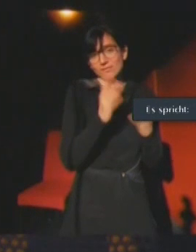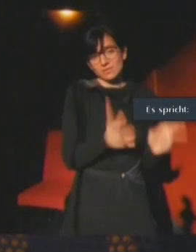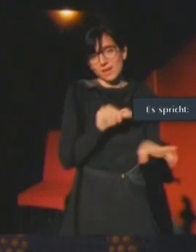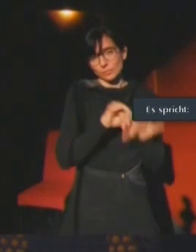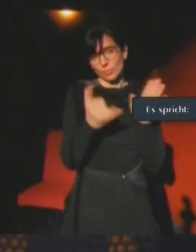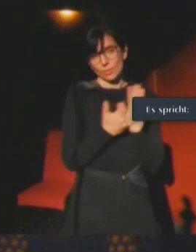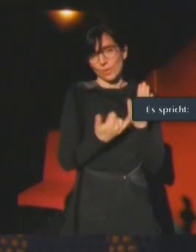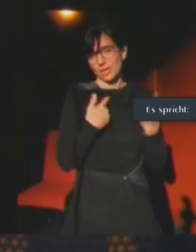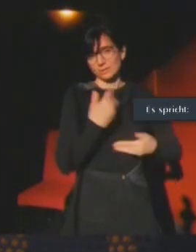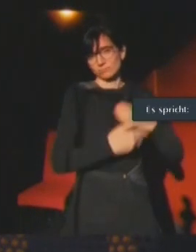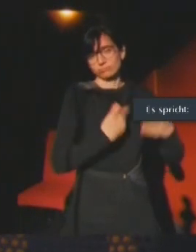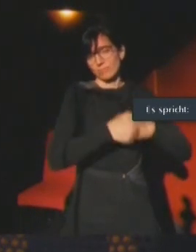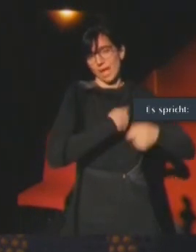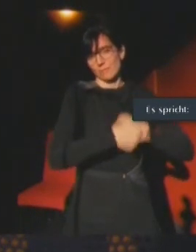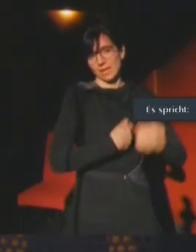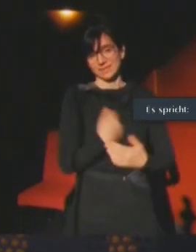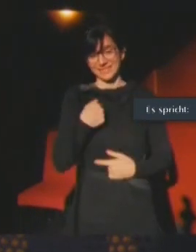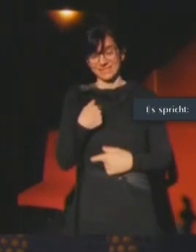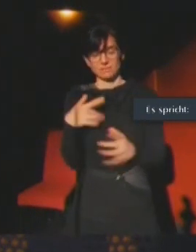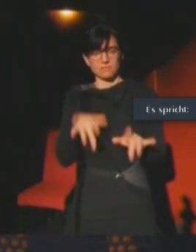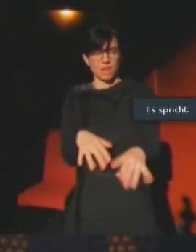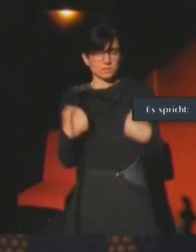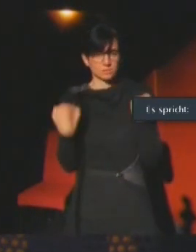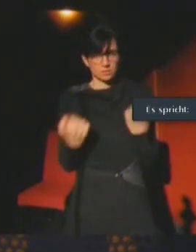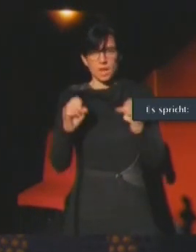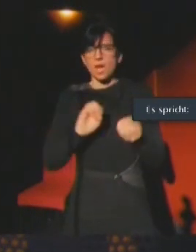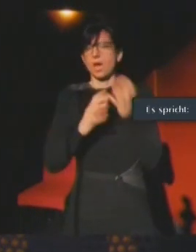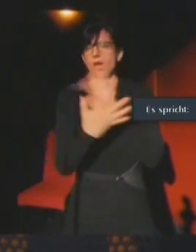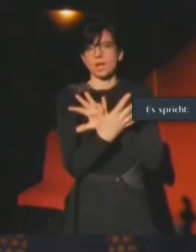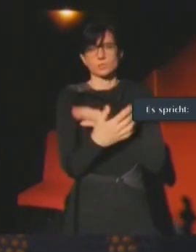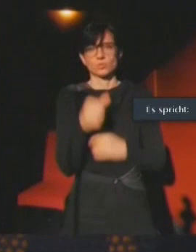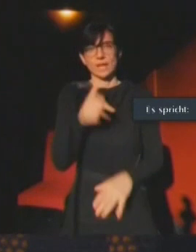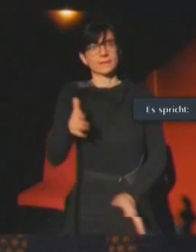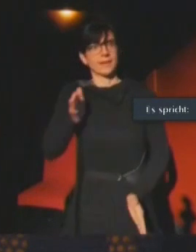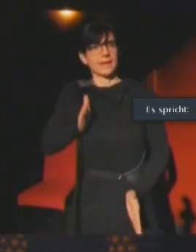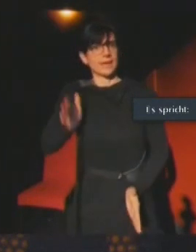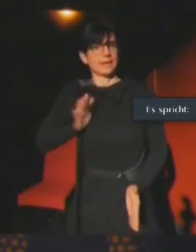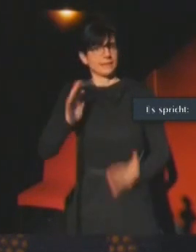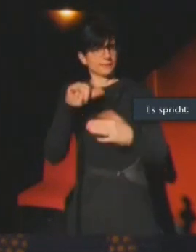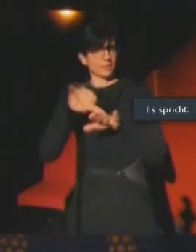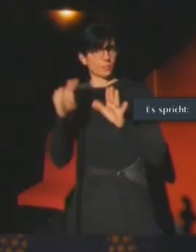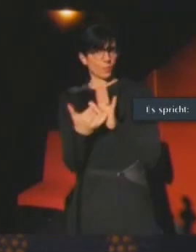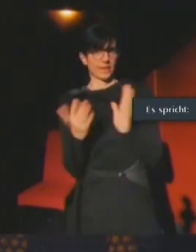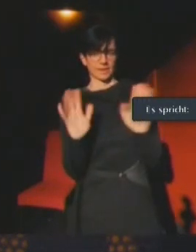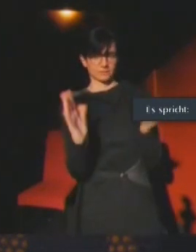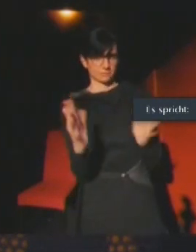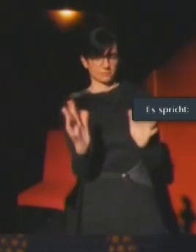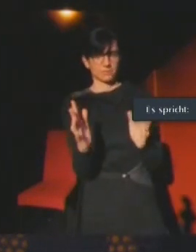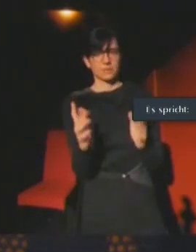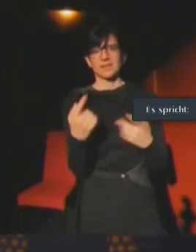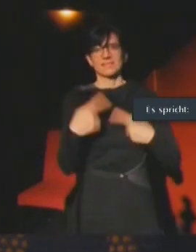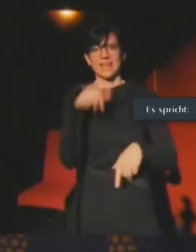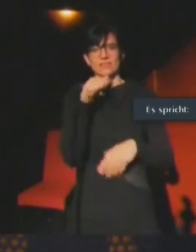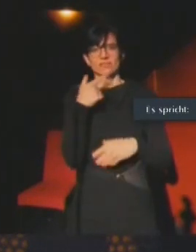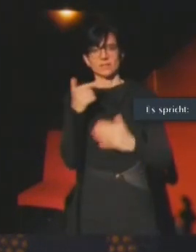abwickeln. Wir sind der festen Überzeugung, dass Erasmus kein Elitenprojekt sein soll oder werden